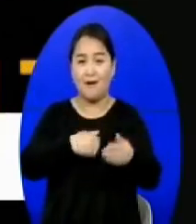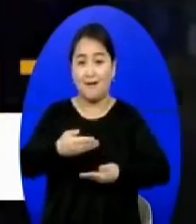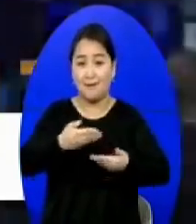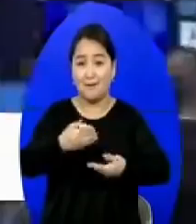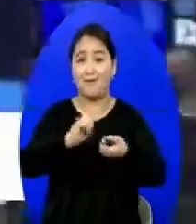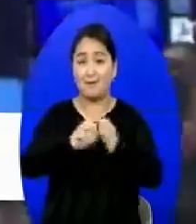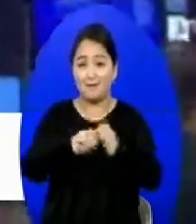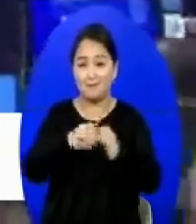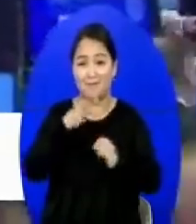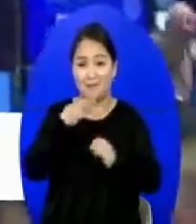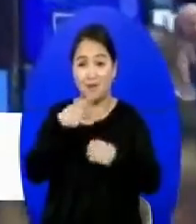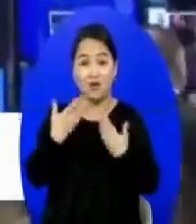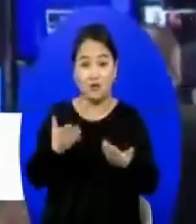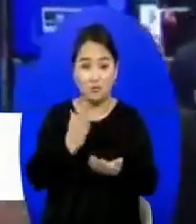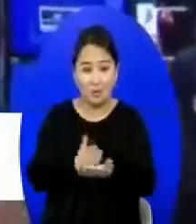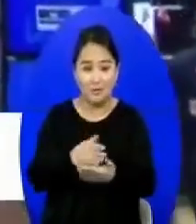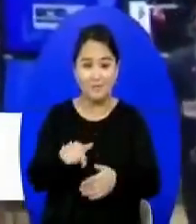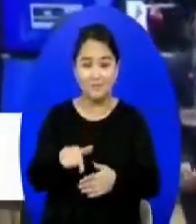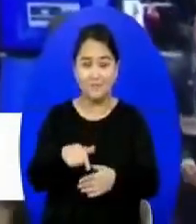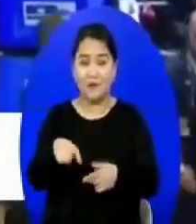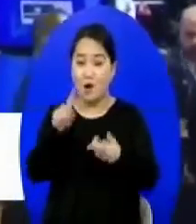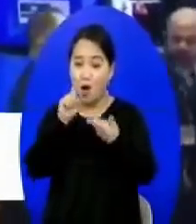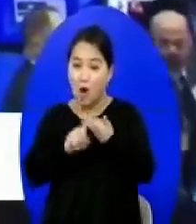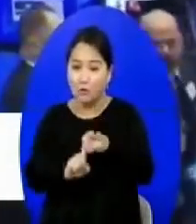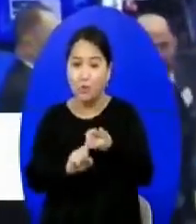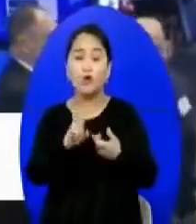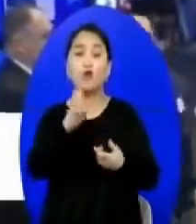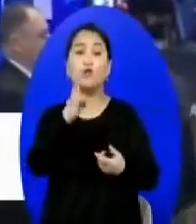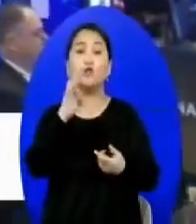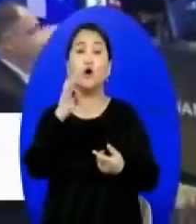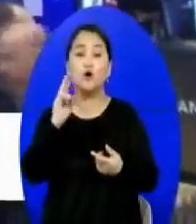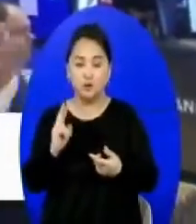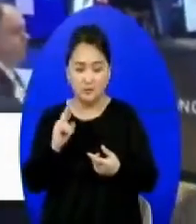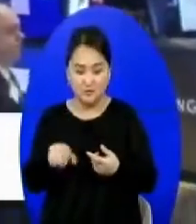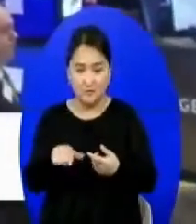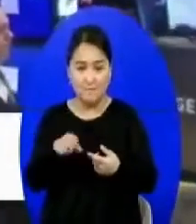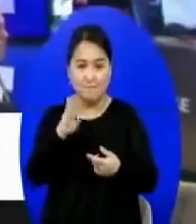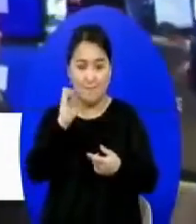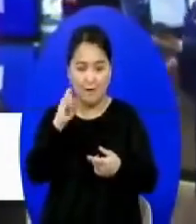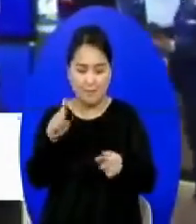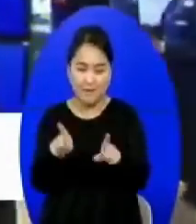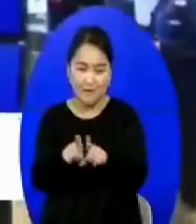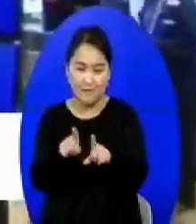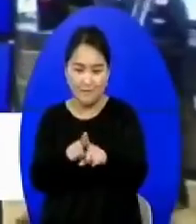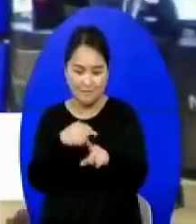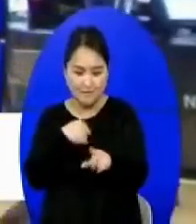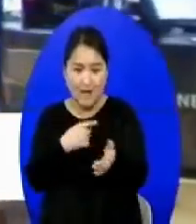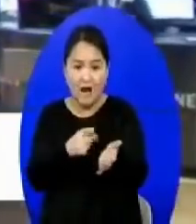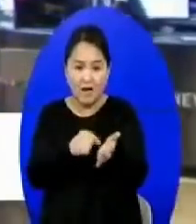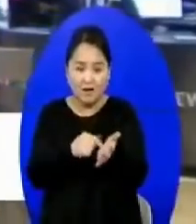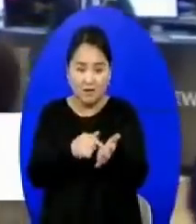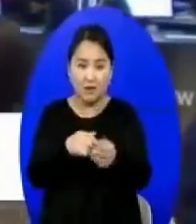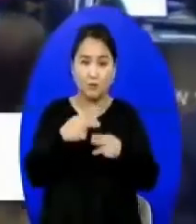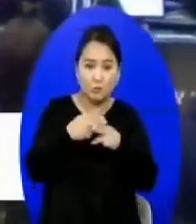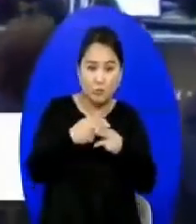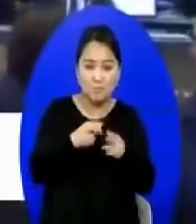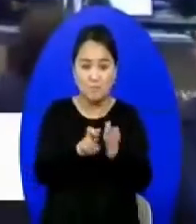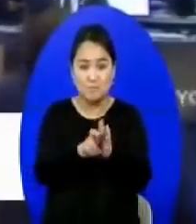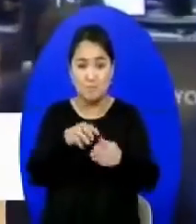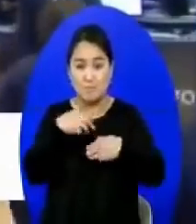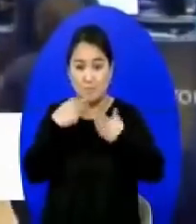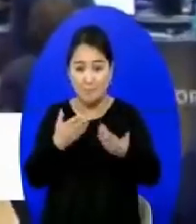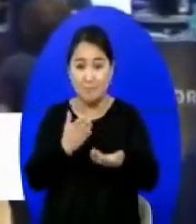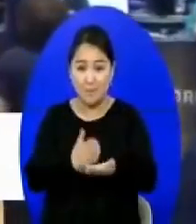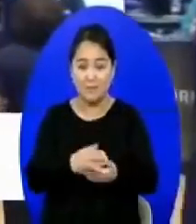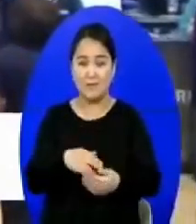хоногийн сүүлээр Америк нэгдсэн улсын холбооны нөөцийн банк бас зах зээлээ тогтворжуулахад шаардлагатай арга хэмжээг авахд бэлэн гэдгээ мэдгдсэн нь дэлхийн хөрөнгийн зах